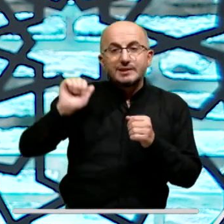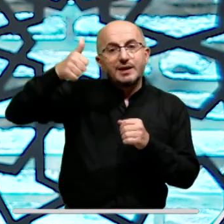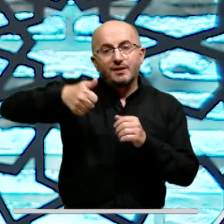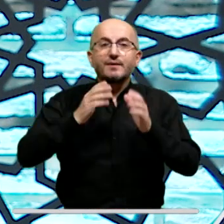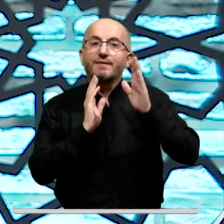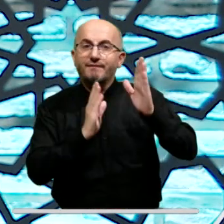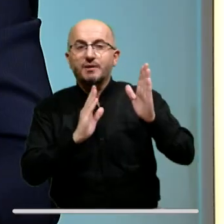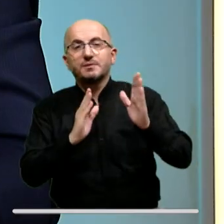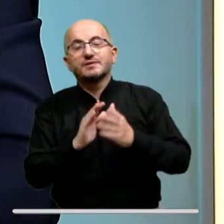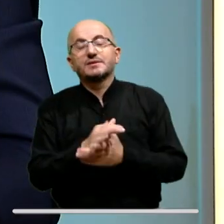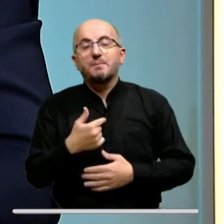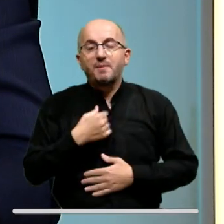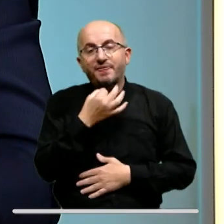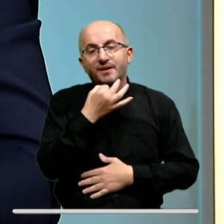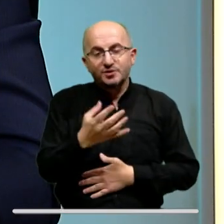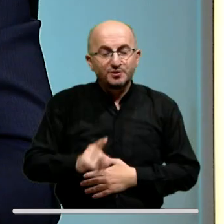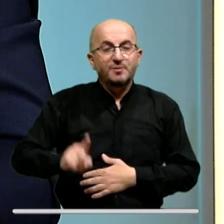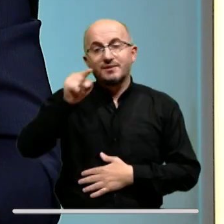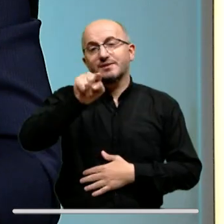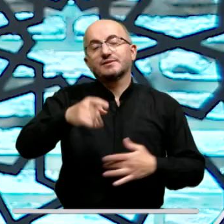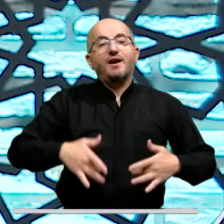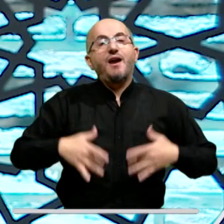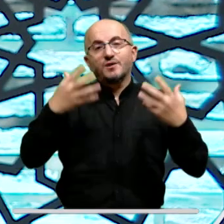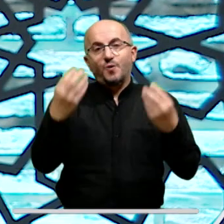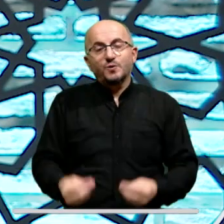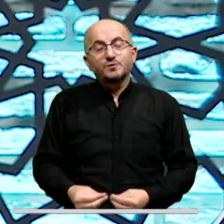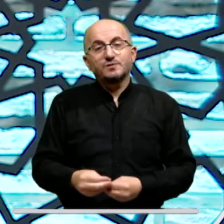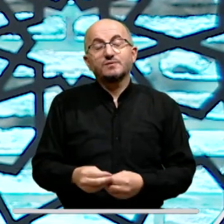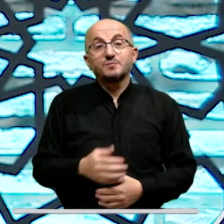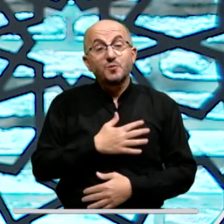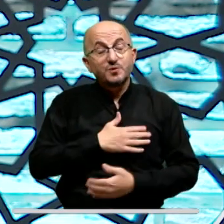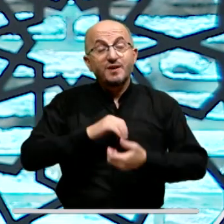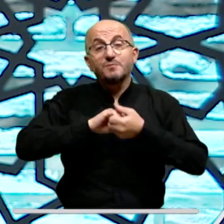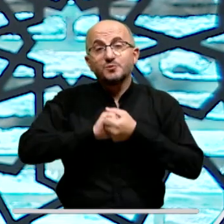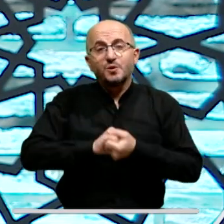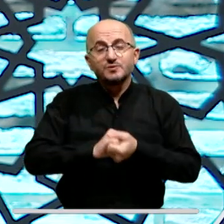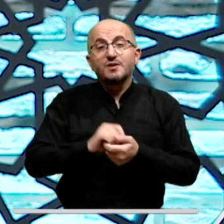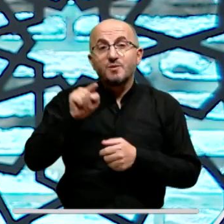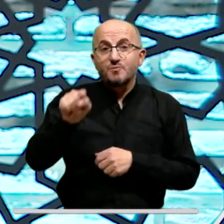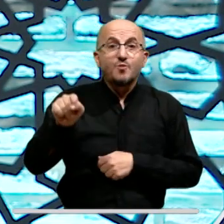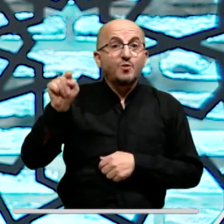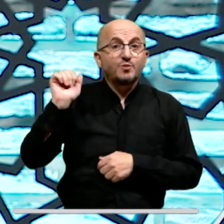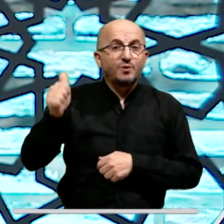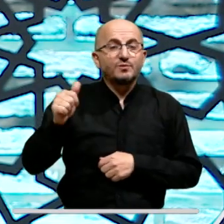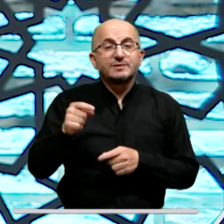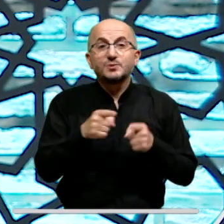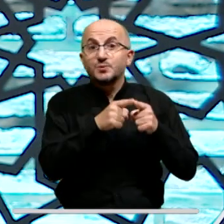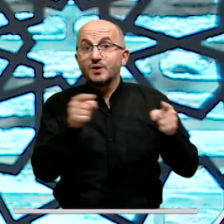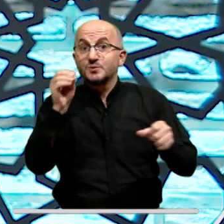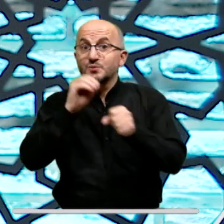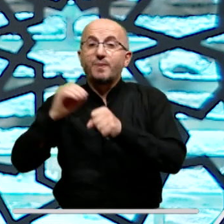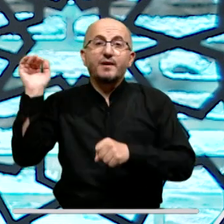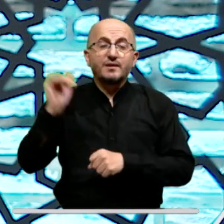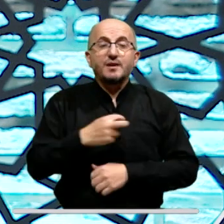ederiz. Ben teşekkür ederim. Allah sizden razı olsun. Evet muhterem dostlar, bugünlük bize ayrılan sürenin sonuna